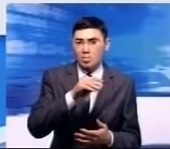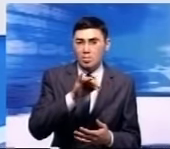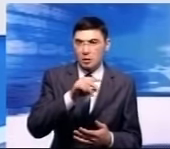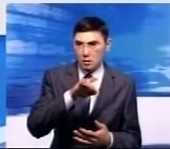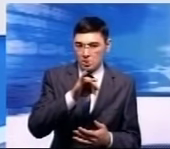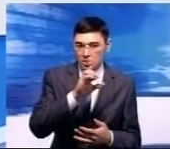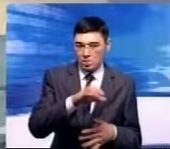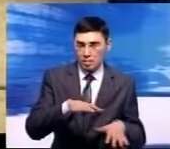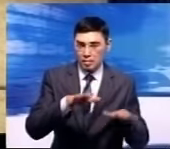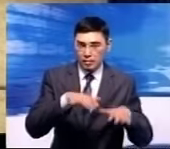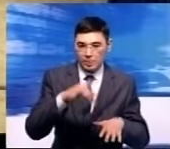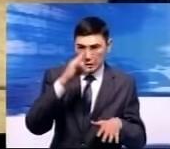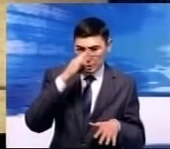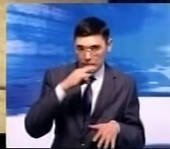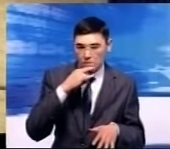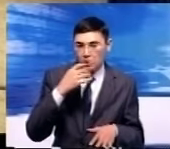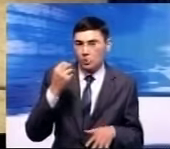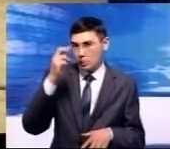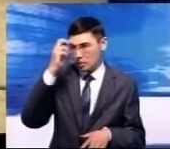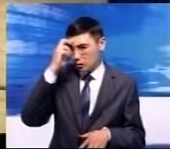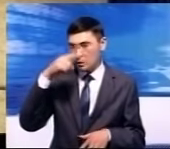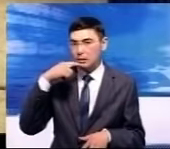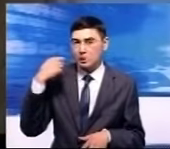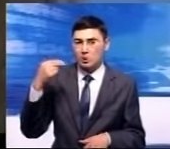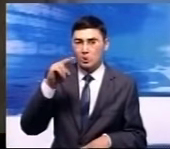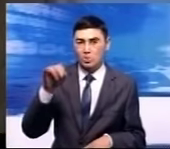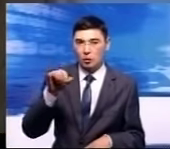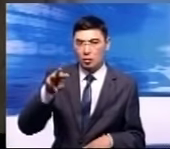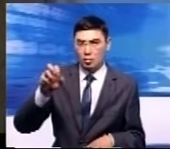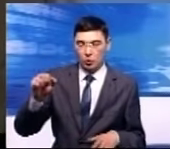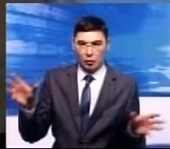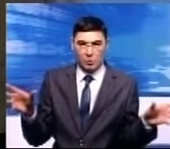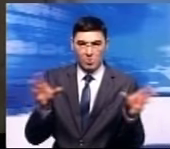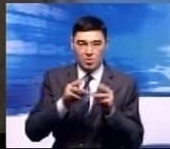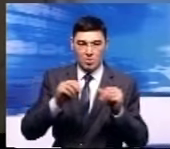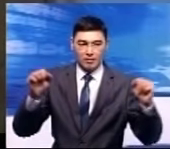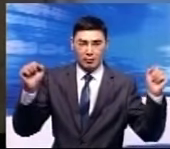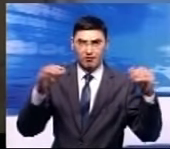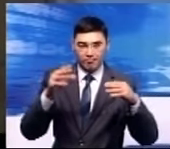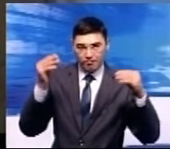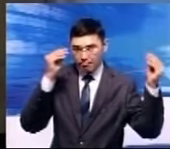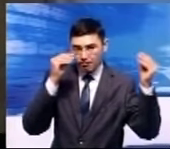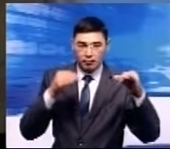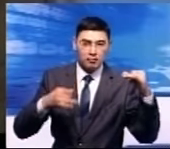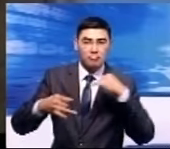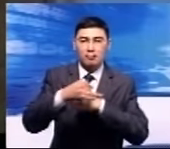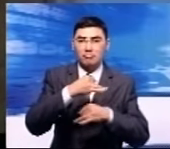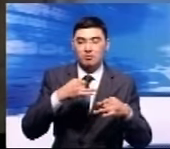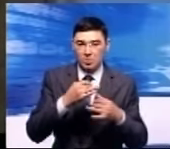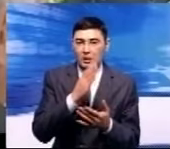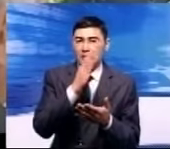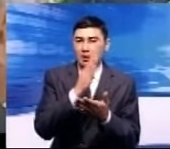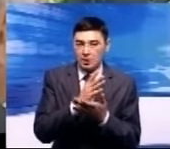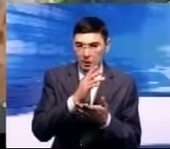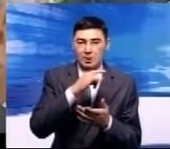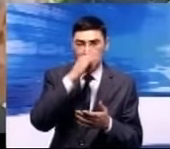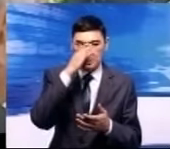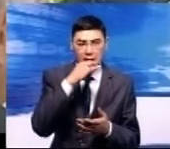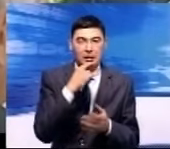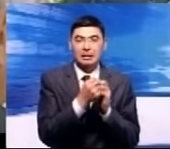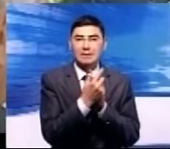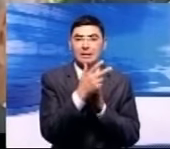Казахстан и Государственной Думы. Как было сказано, на сегодняшний день в Казахстане работает более 13 тысяч крупных предприятий с долей